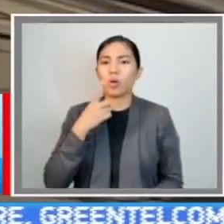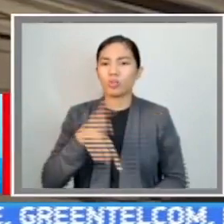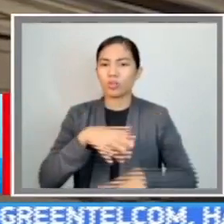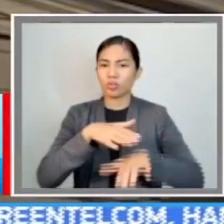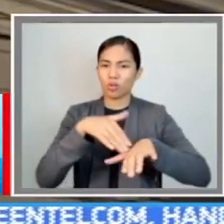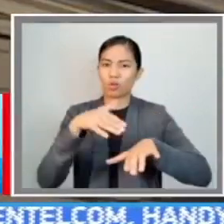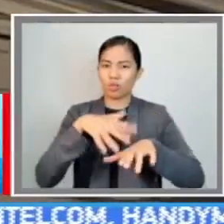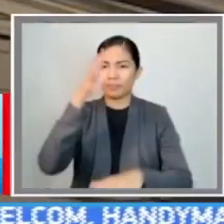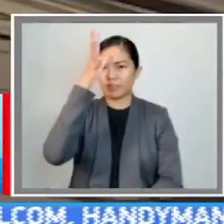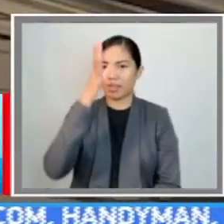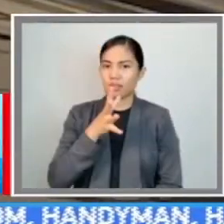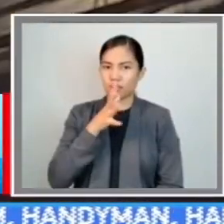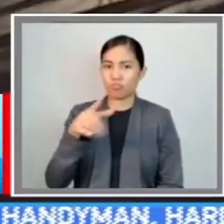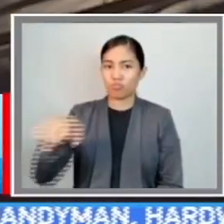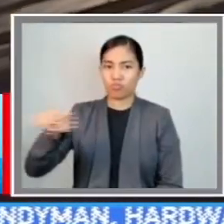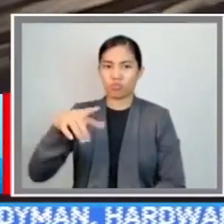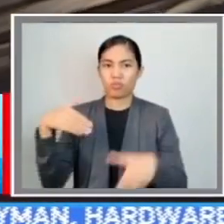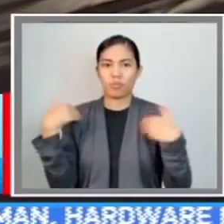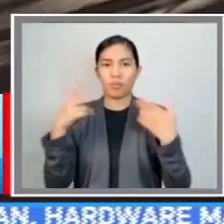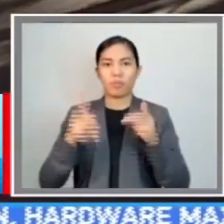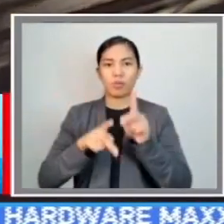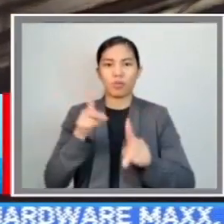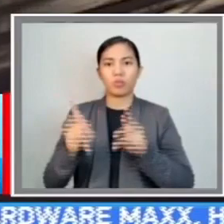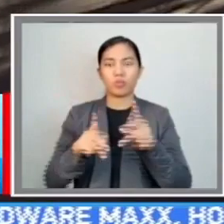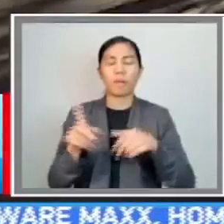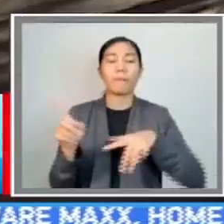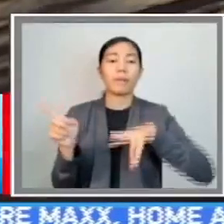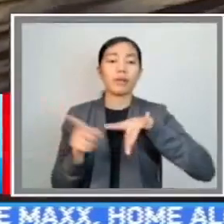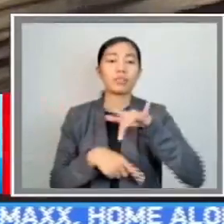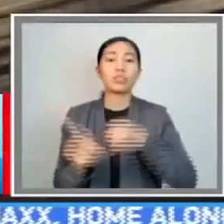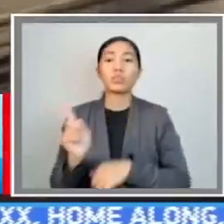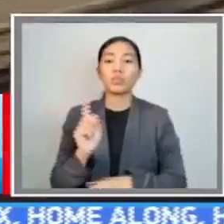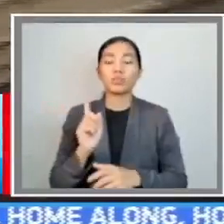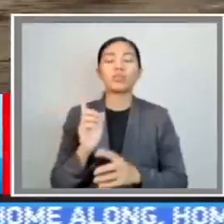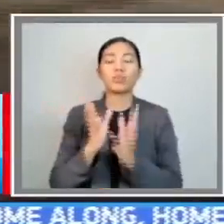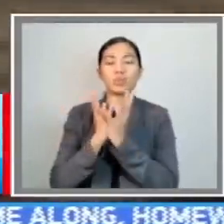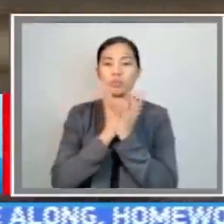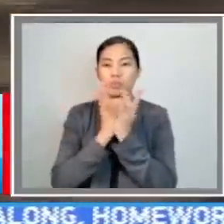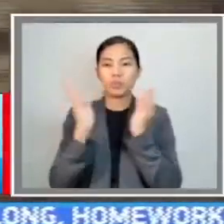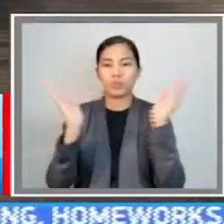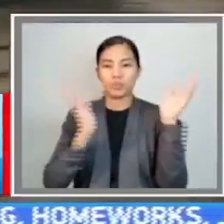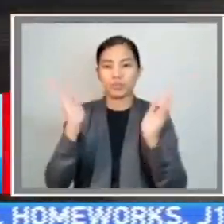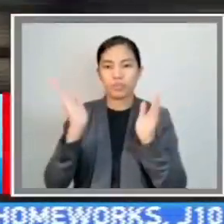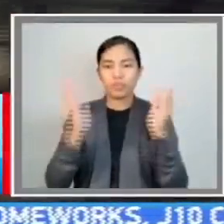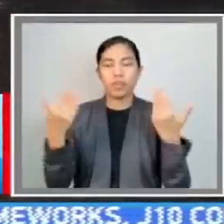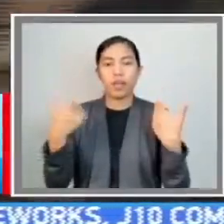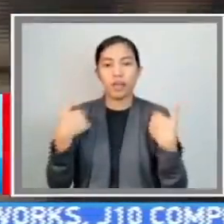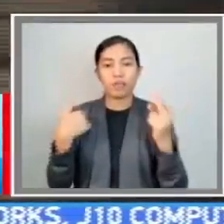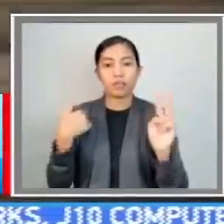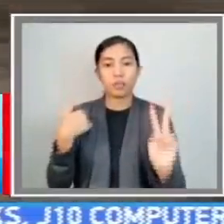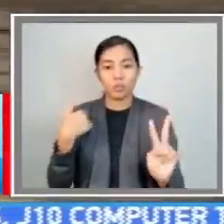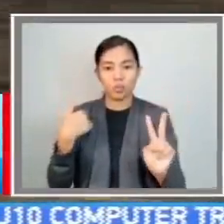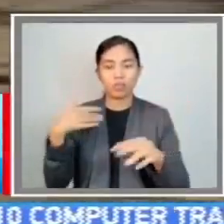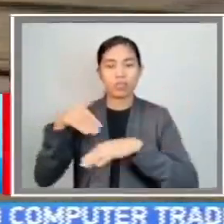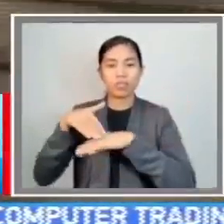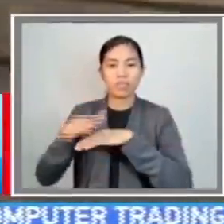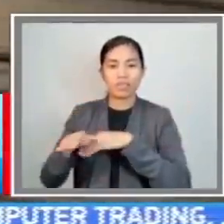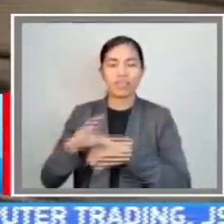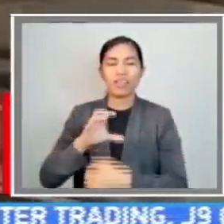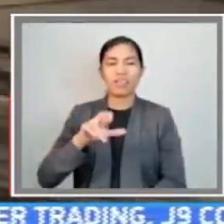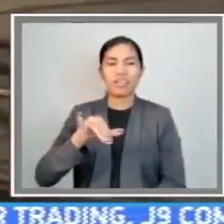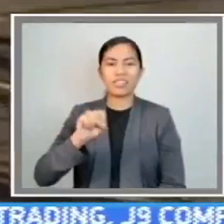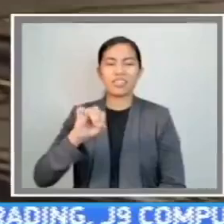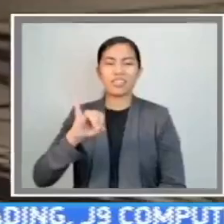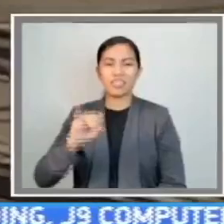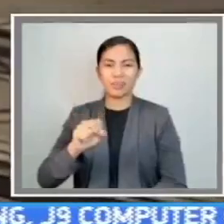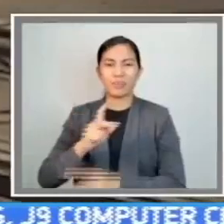rambol. Pinag-community service ang ilang sangkot bilang parusa. May dalawang ipinadala sa Crisis Intervention Unit ng LGU dahil wala